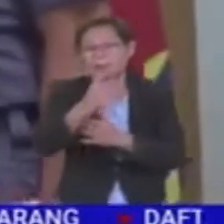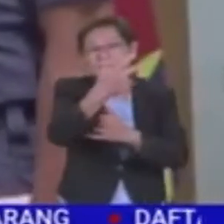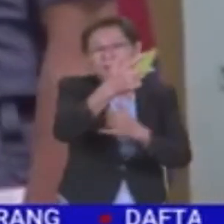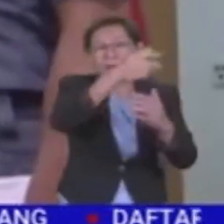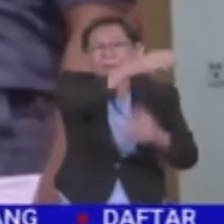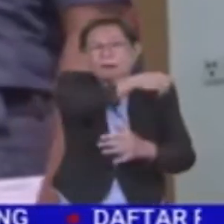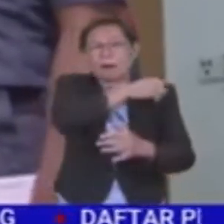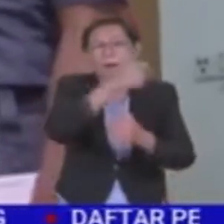tiga pegawai Bomba Melaka yang bakal